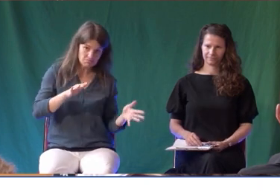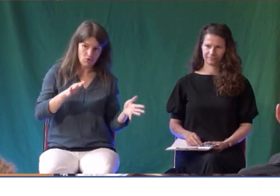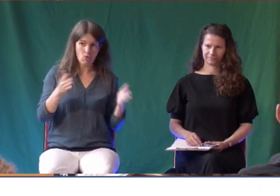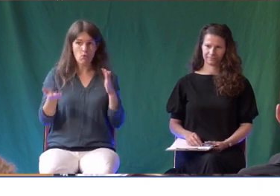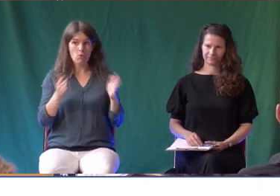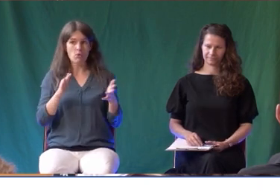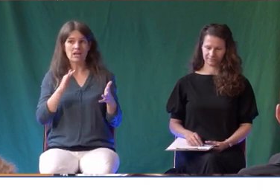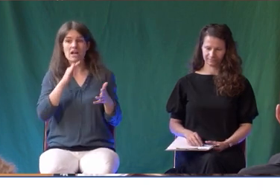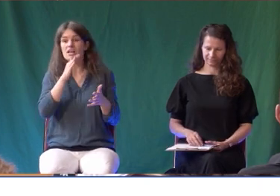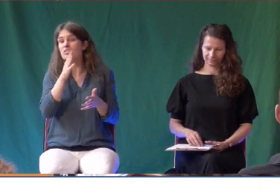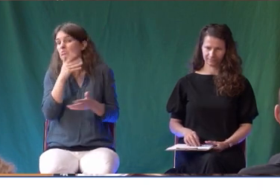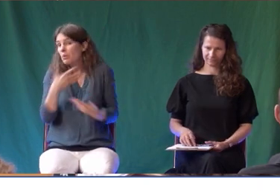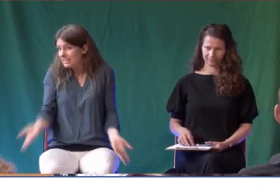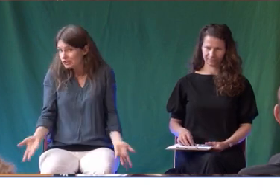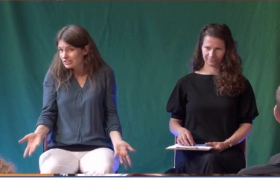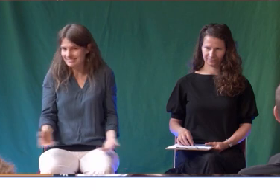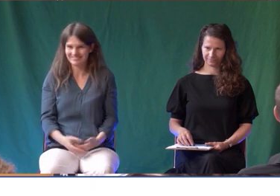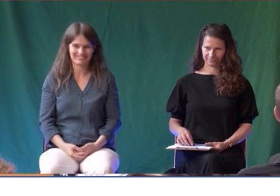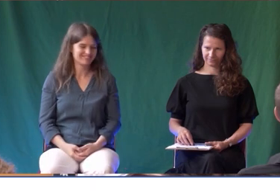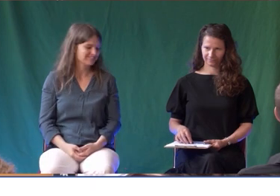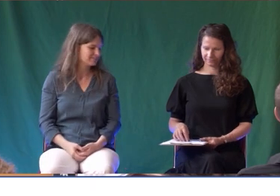oder ist das ganz anders